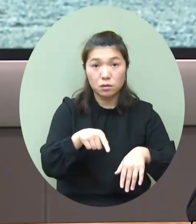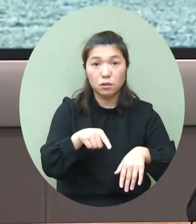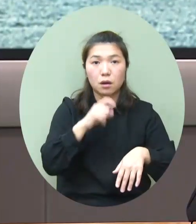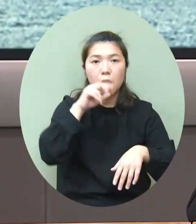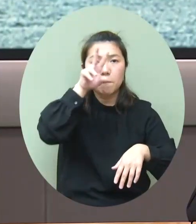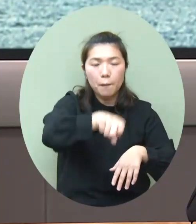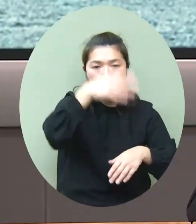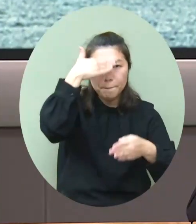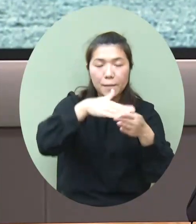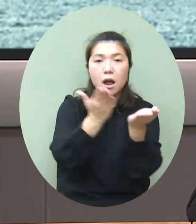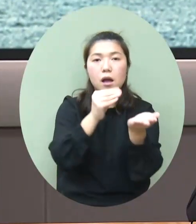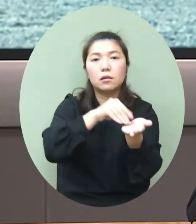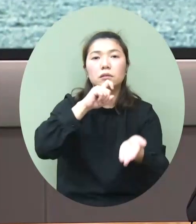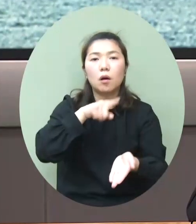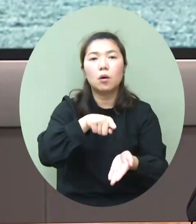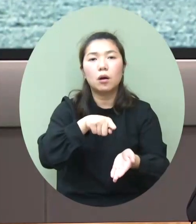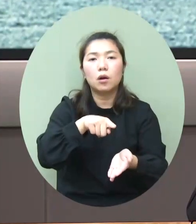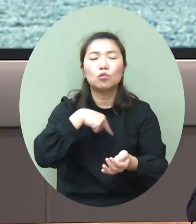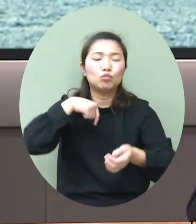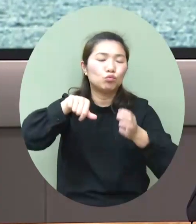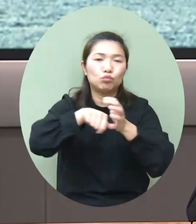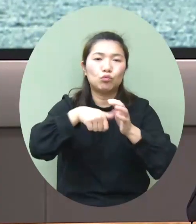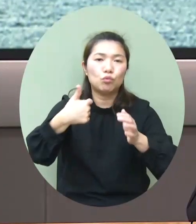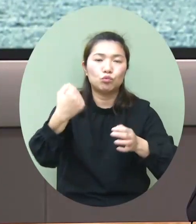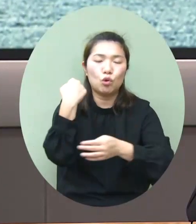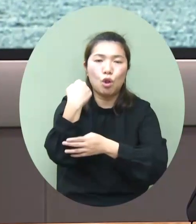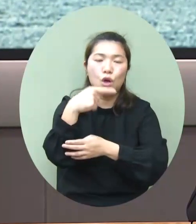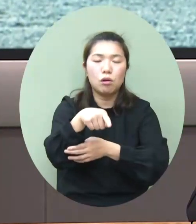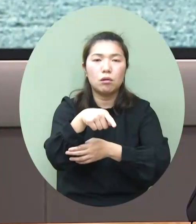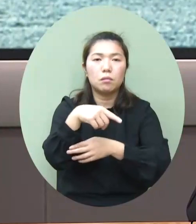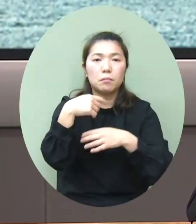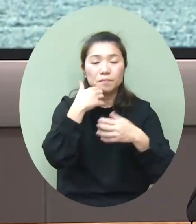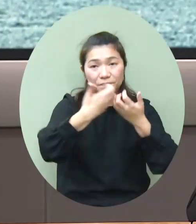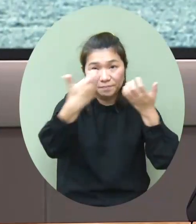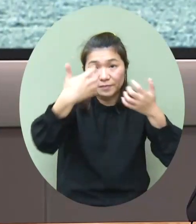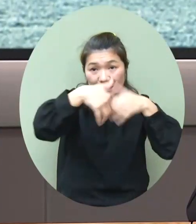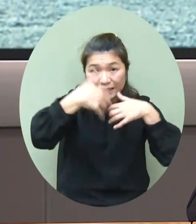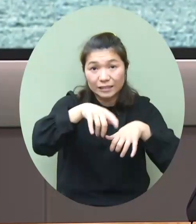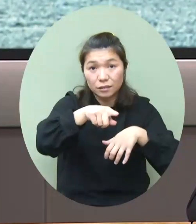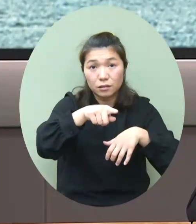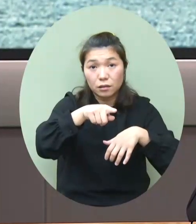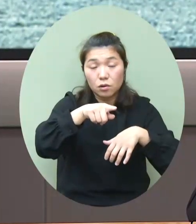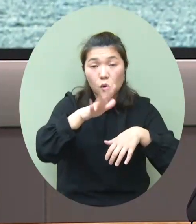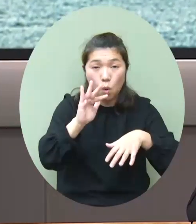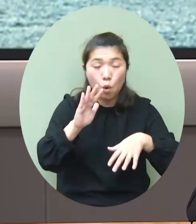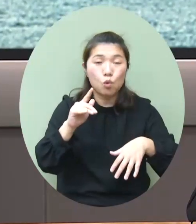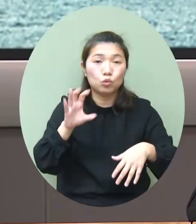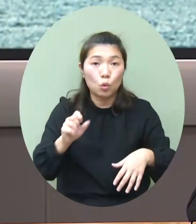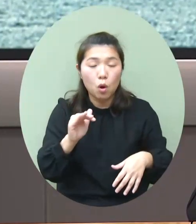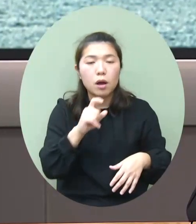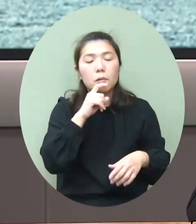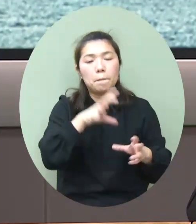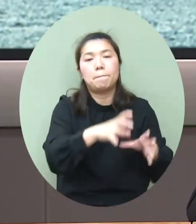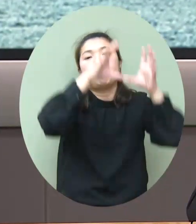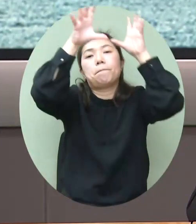行动完成之后找到阳性的病例的话，如果隔离设施许可的